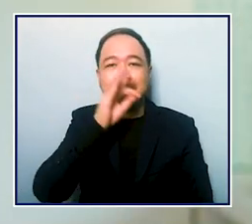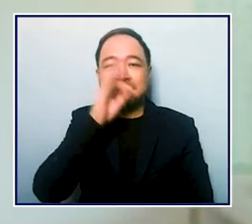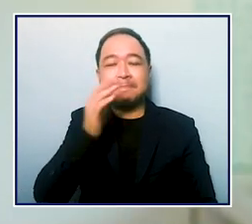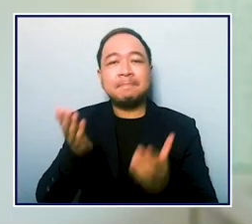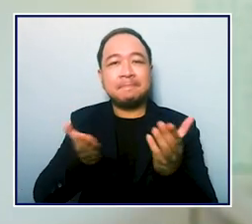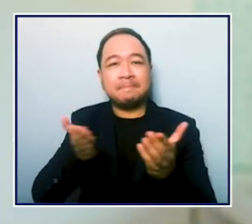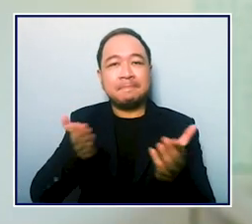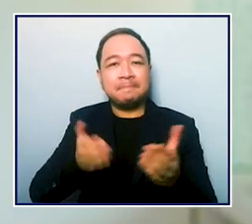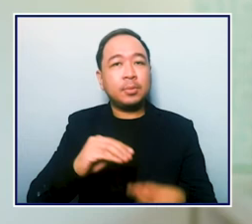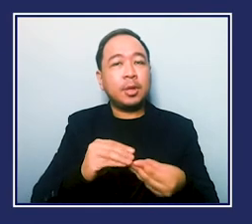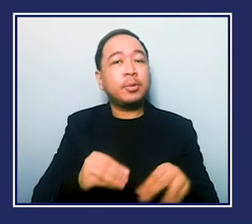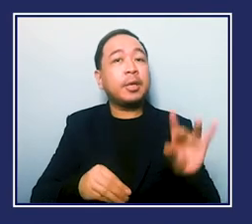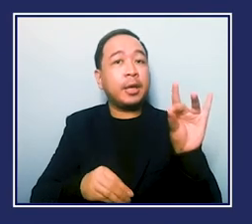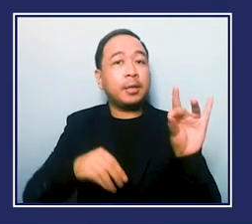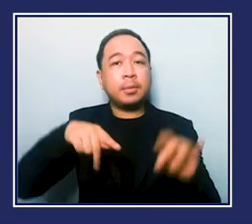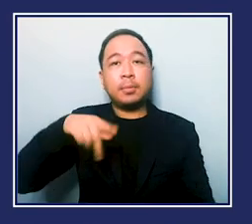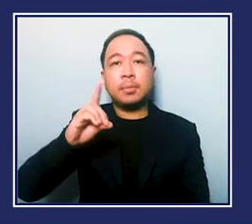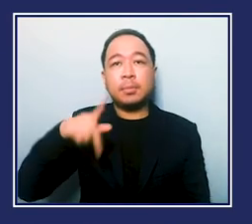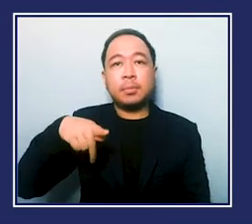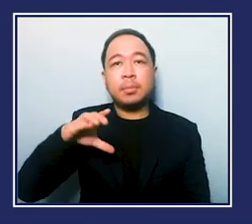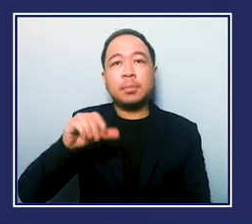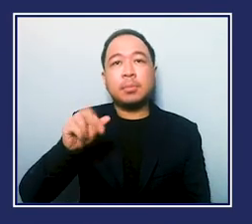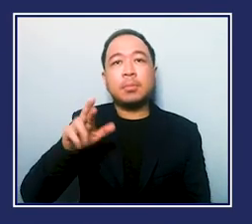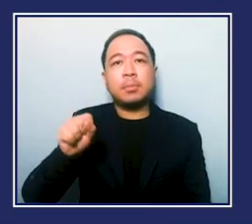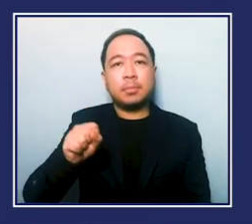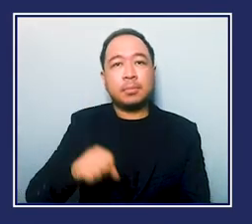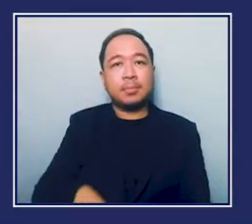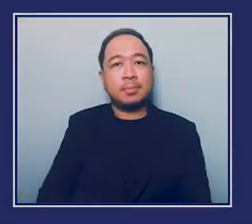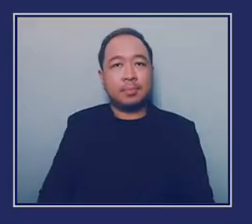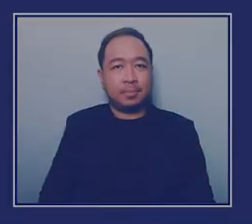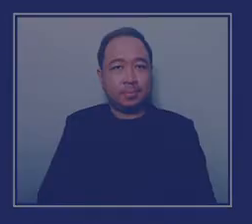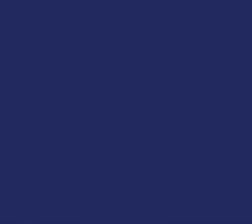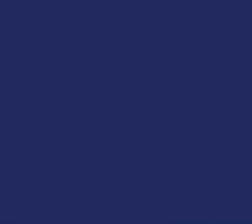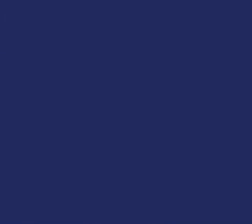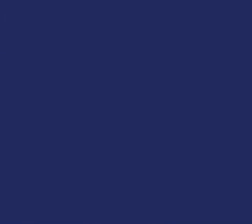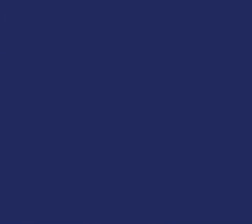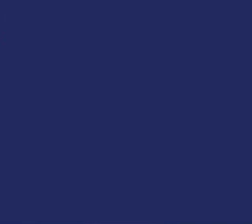Pilipino dapat paglingkuran. Number 8 sa party list, PDP Cares.